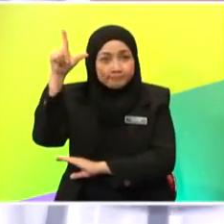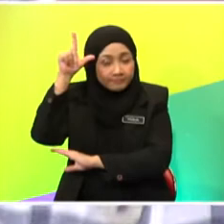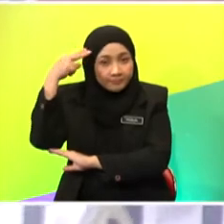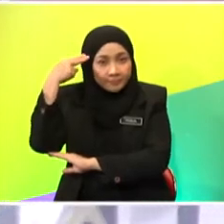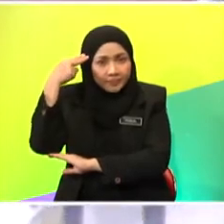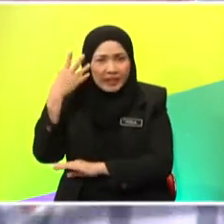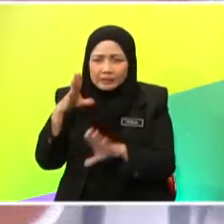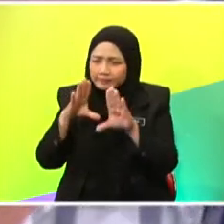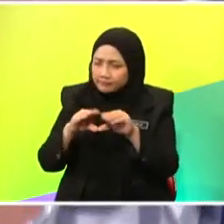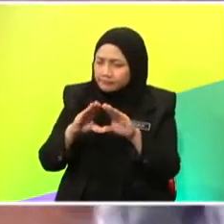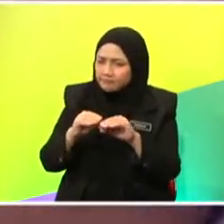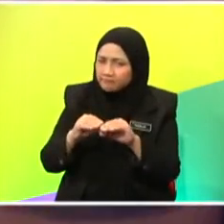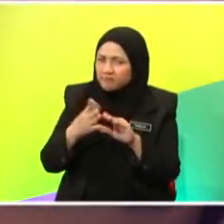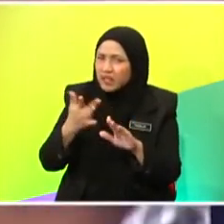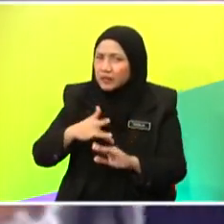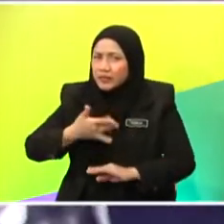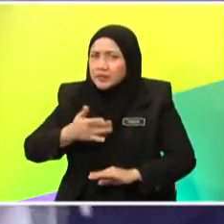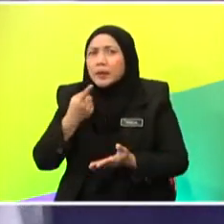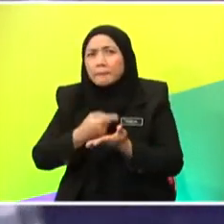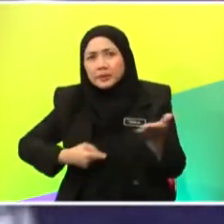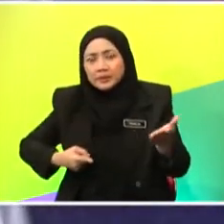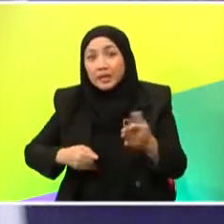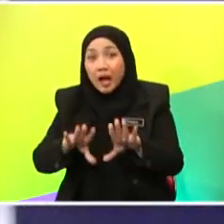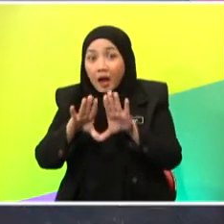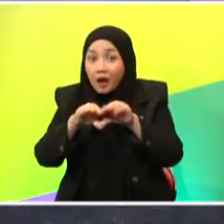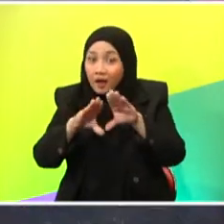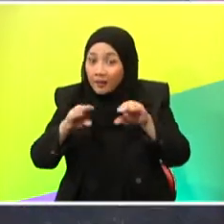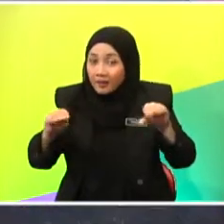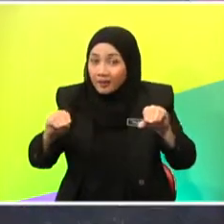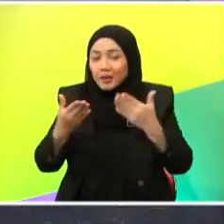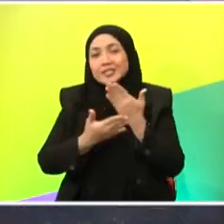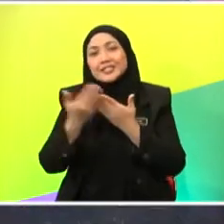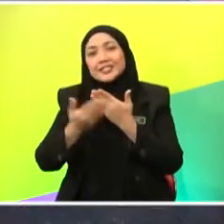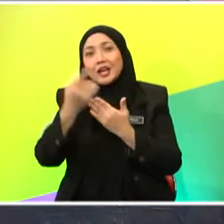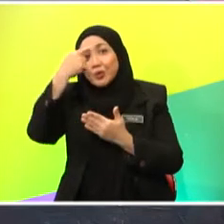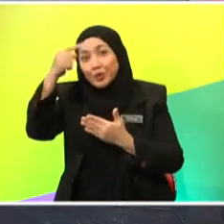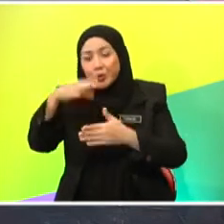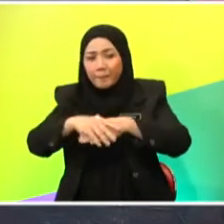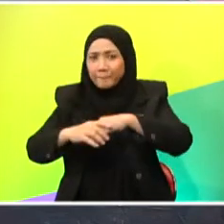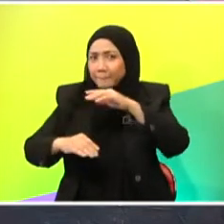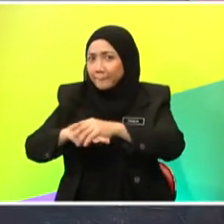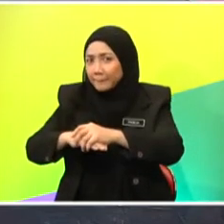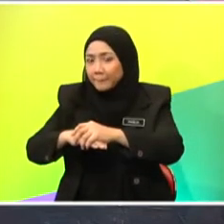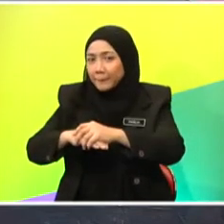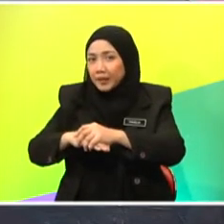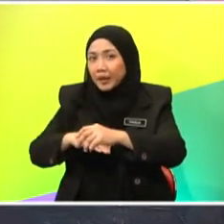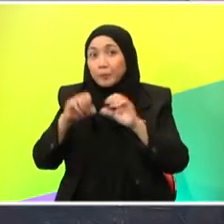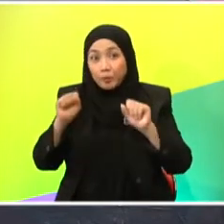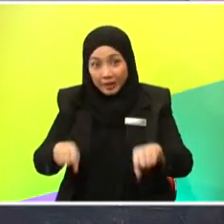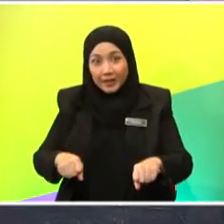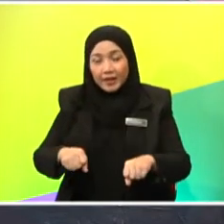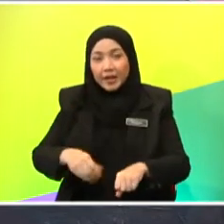kira setelah selembut lose senang dipegang oke tak murid-murid di rumah bantu